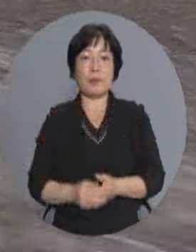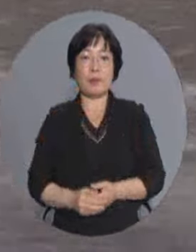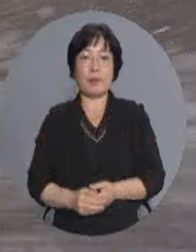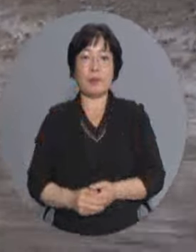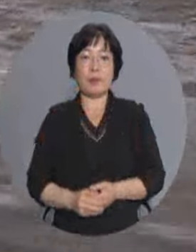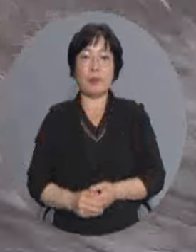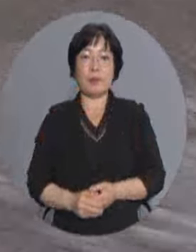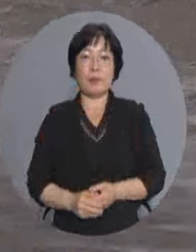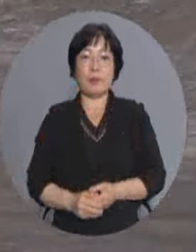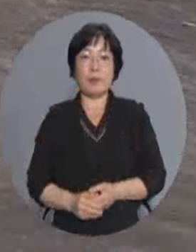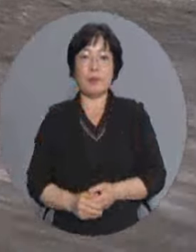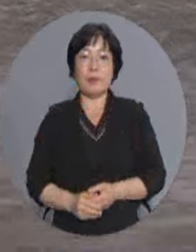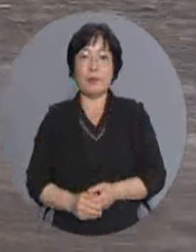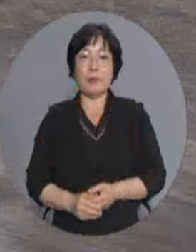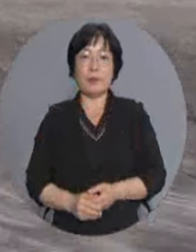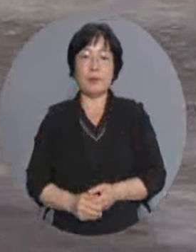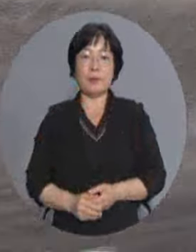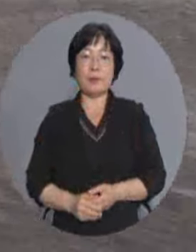MBC 뉴스 최우식 있니다